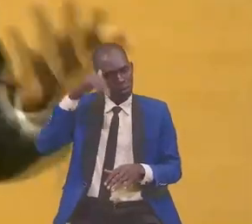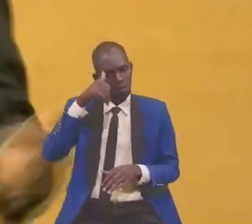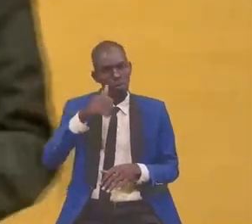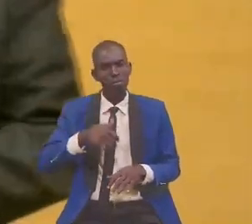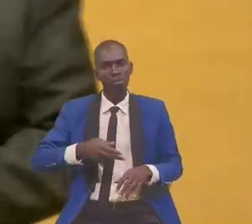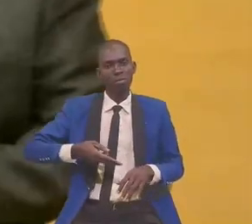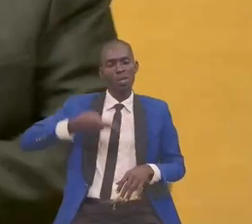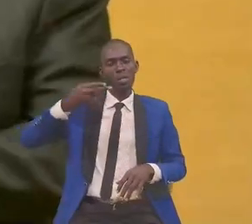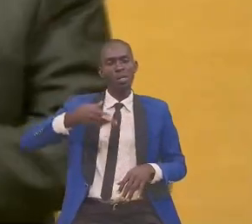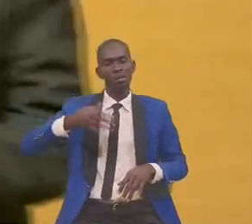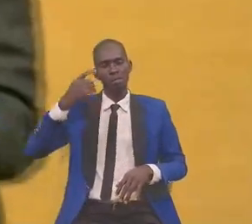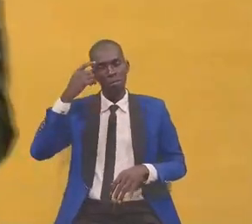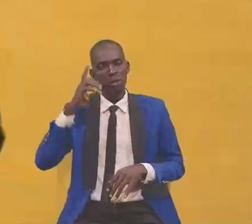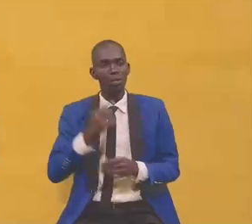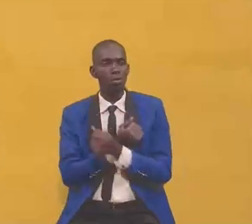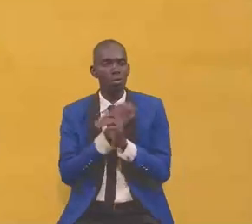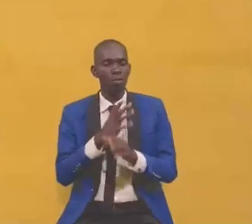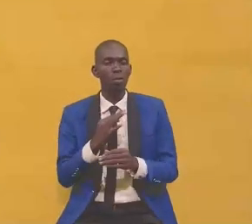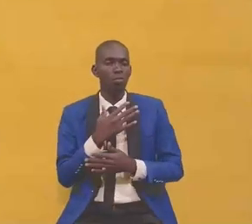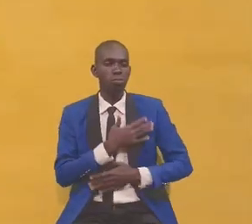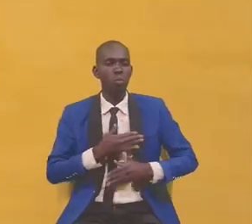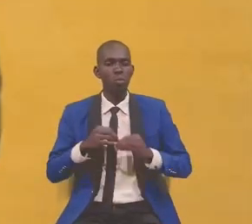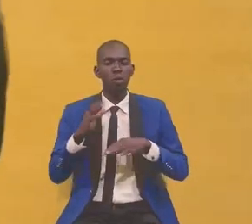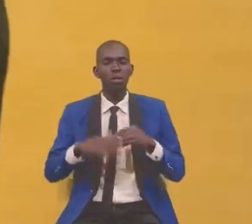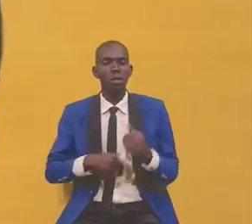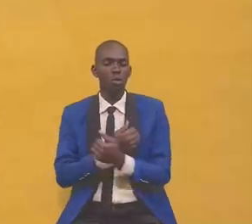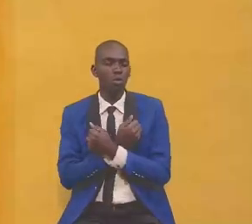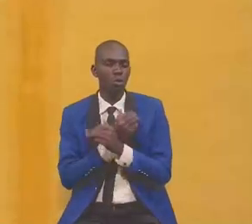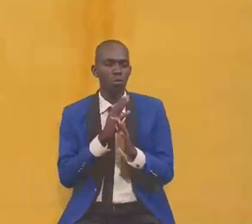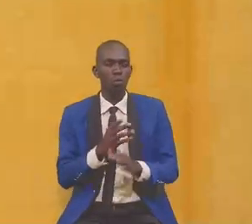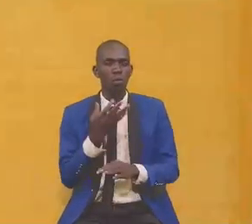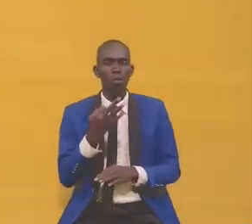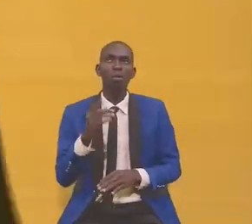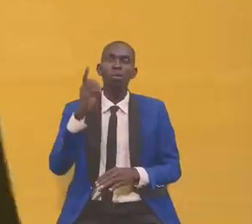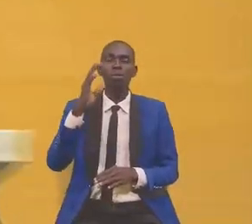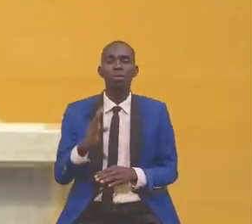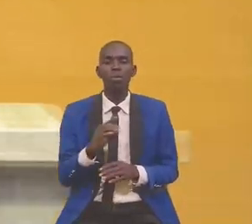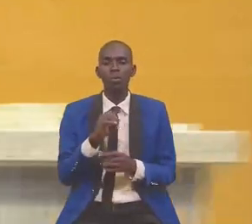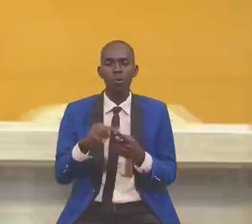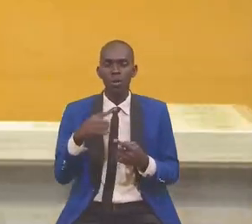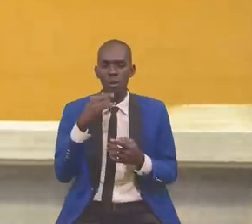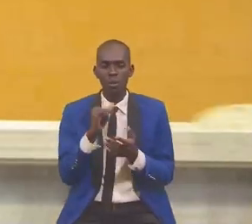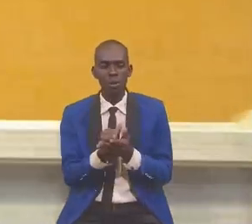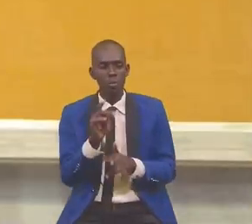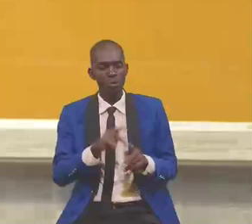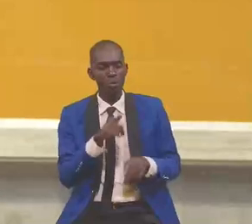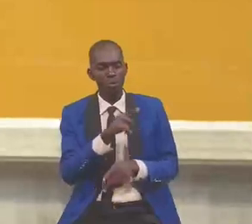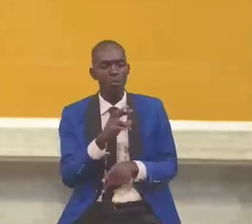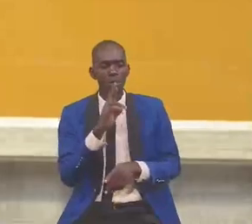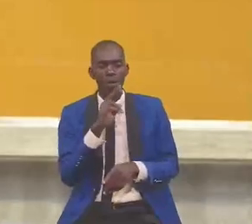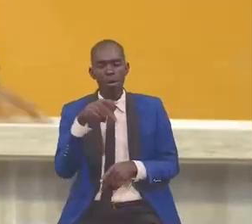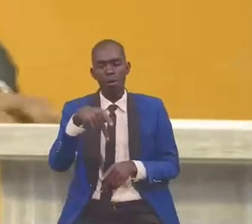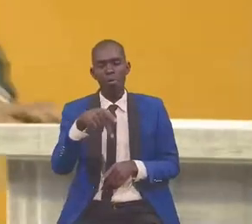plus que Dieu. Alors vous dites, oh ces gens-là, Ils sont païens, ils ne vont pas à l'église. Voyez le verset